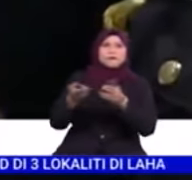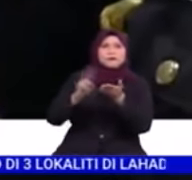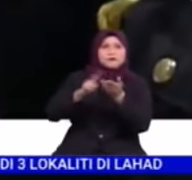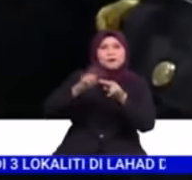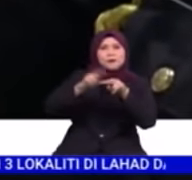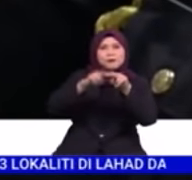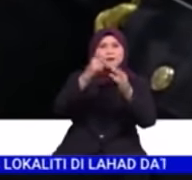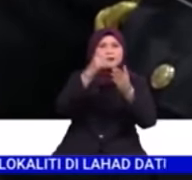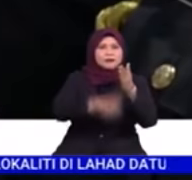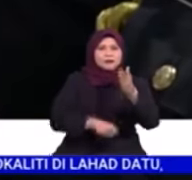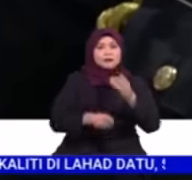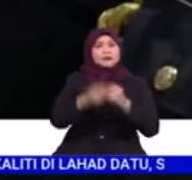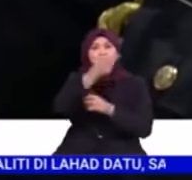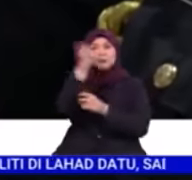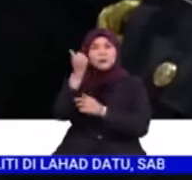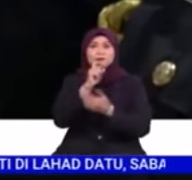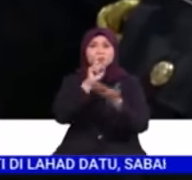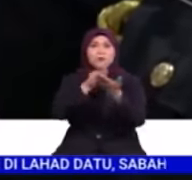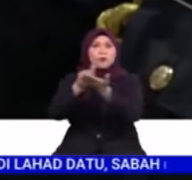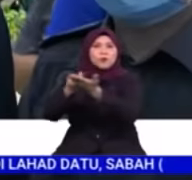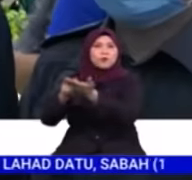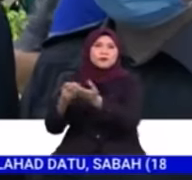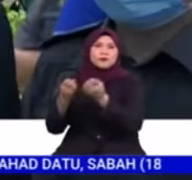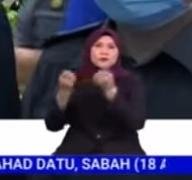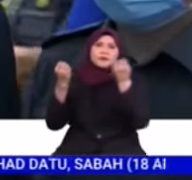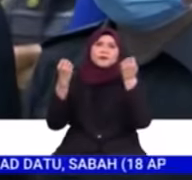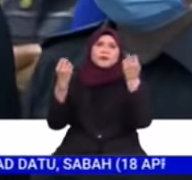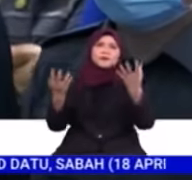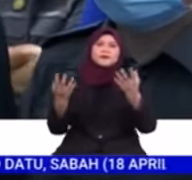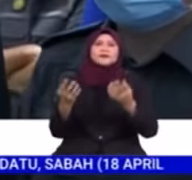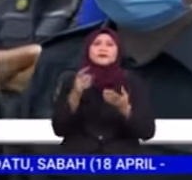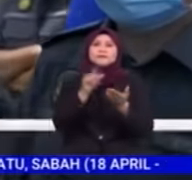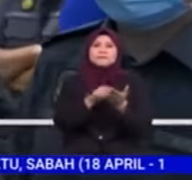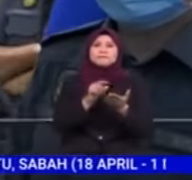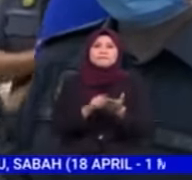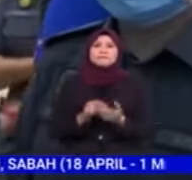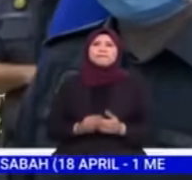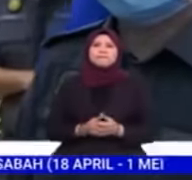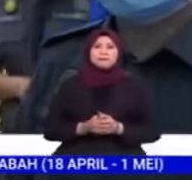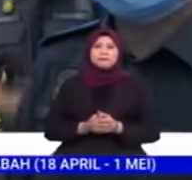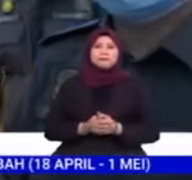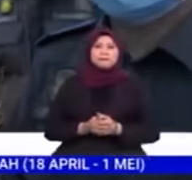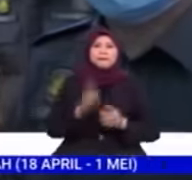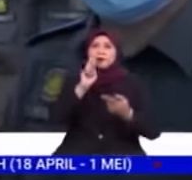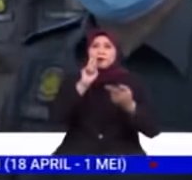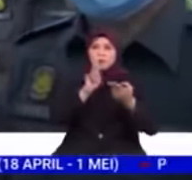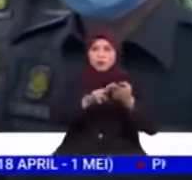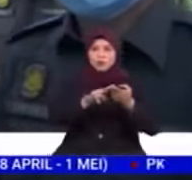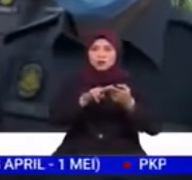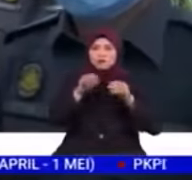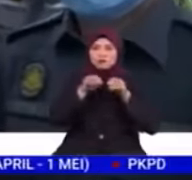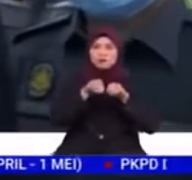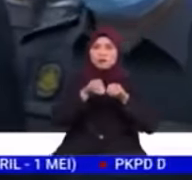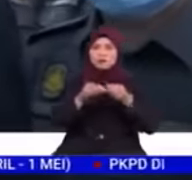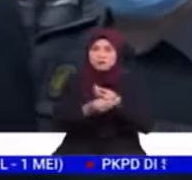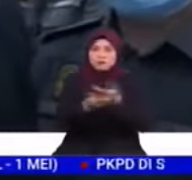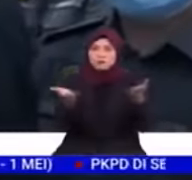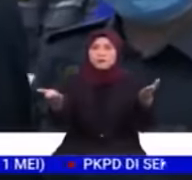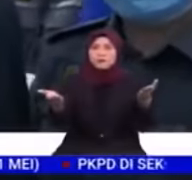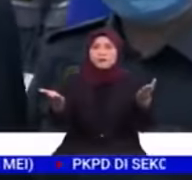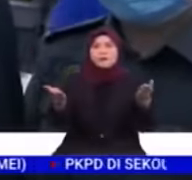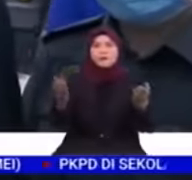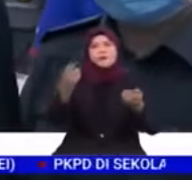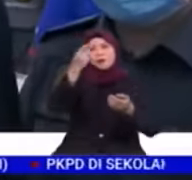permintaan yang tinggi Hai jadi notice sosis nih kita akan bagi masuk bodo mereka untukmu bekas sama